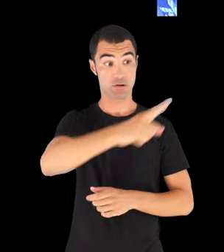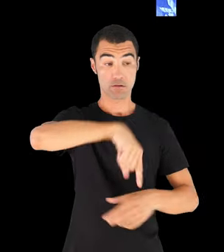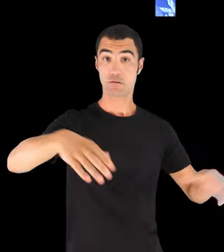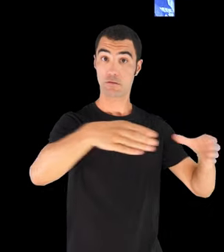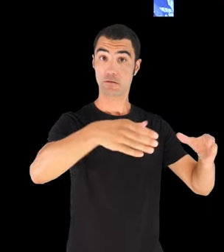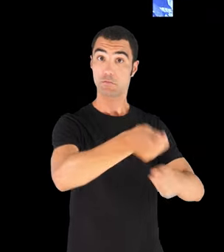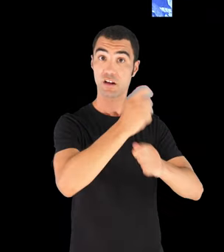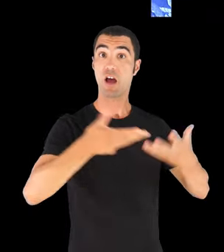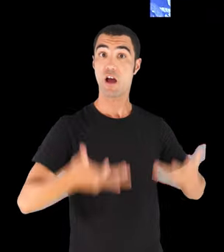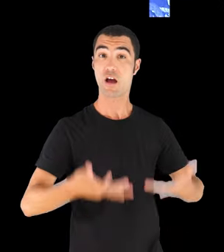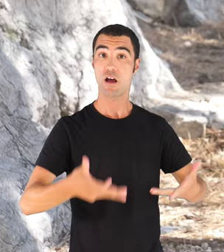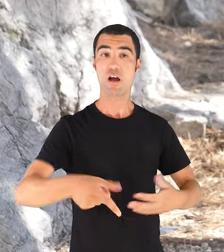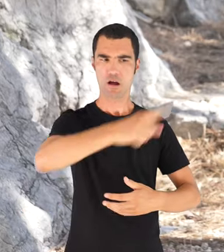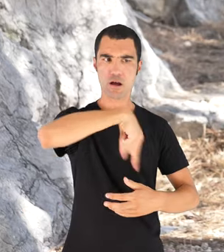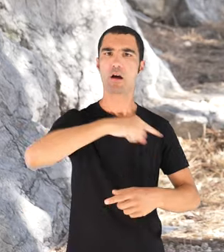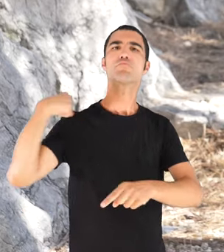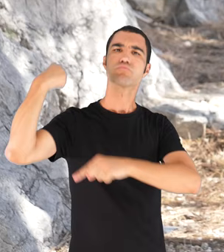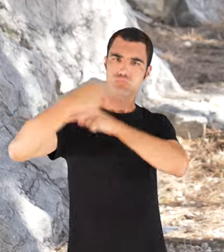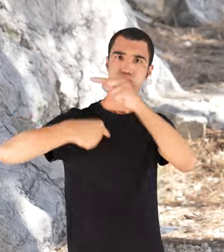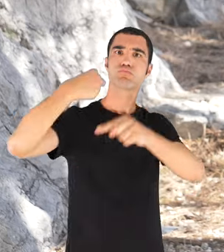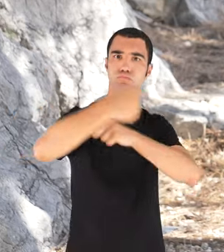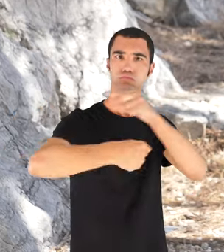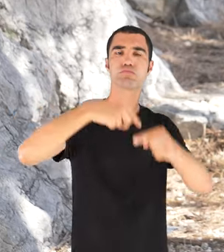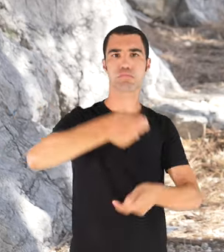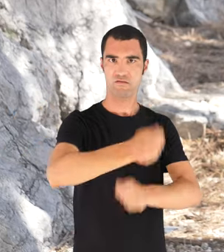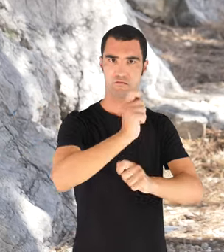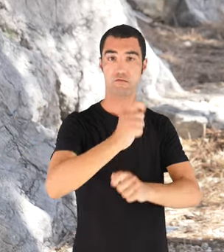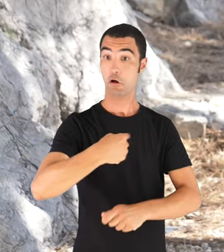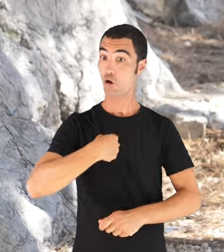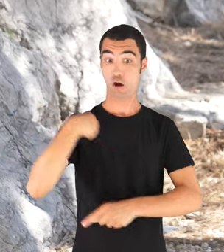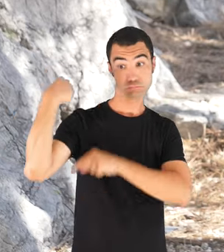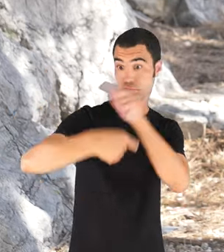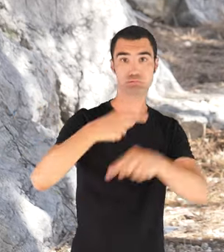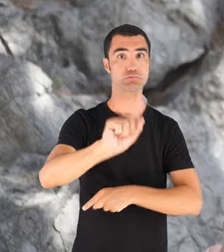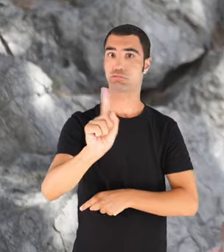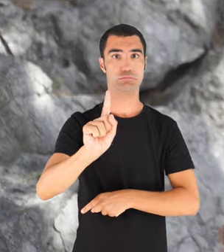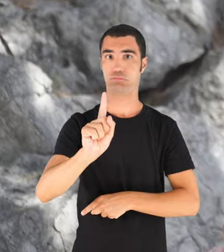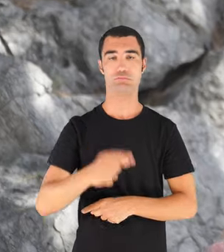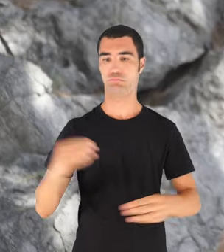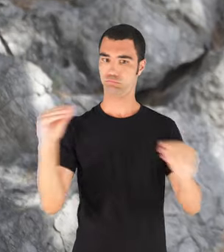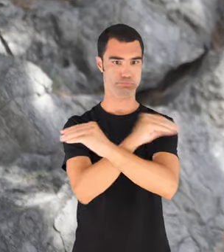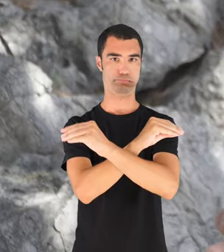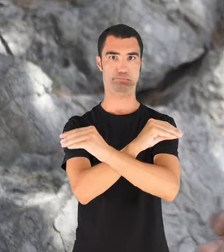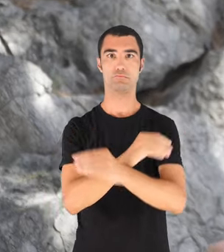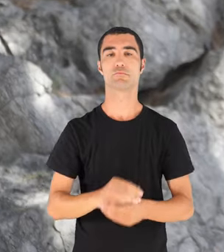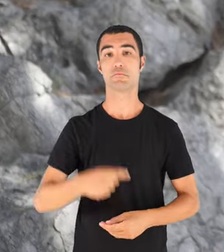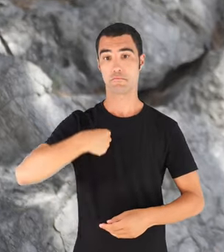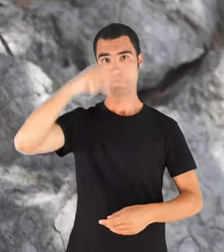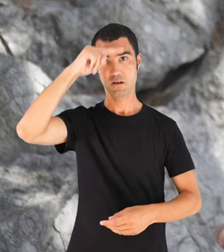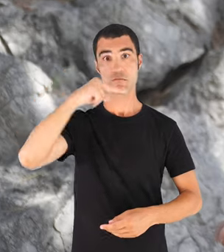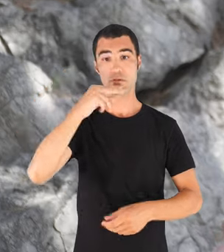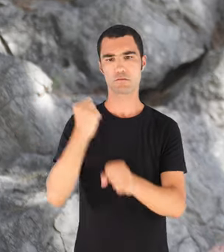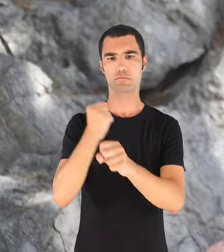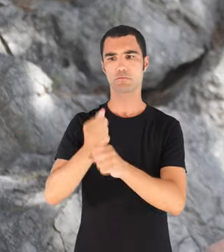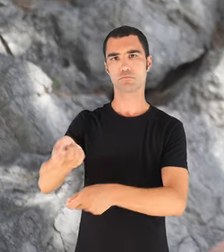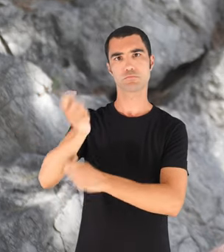Els pescadors que ara són descendents, jo no sóc descendent de família pescadora, al contrari, mon